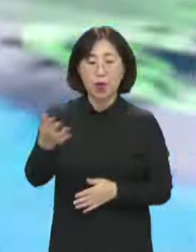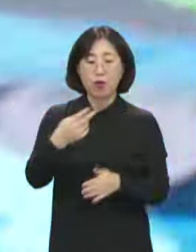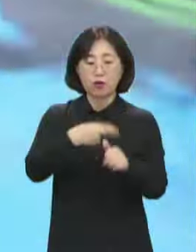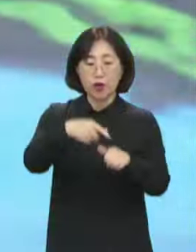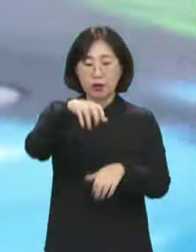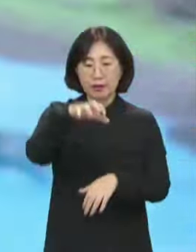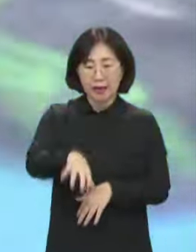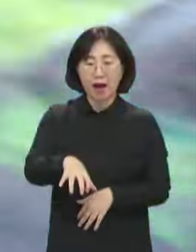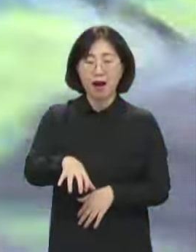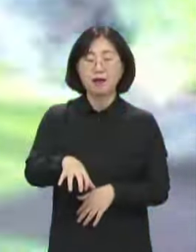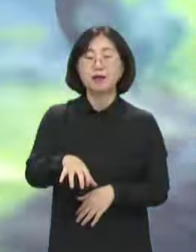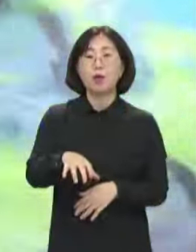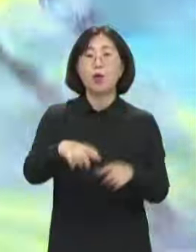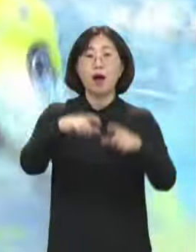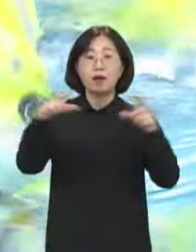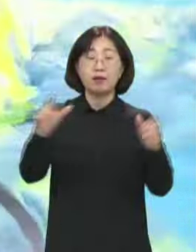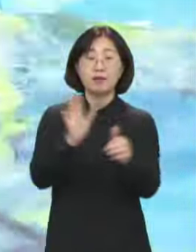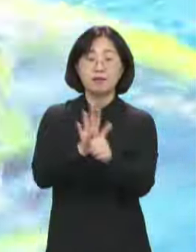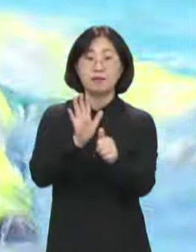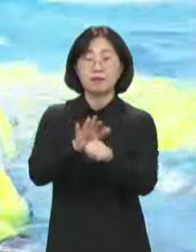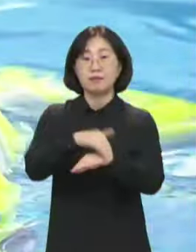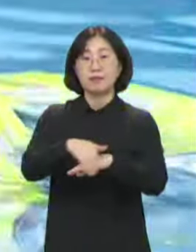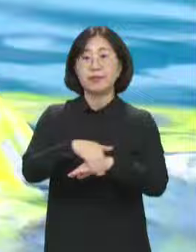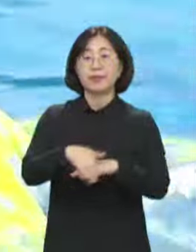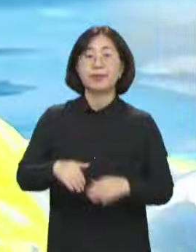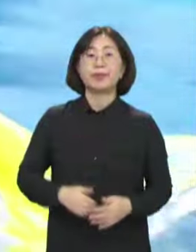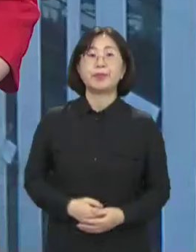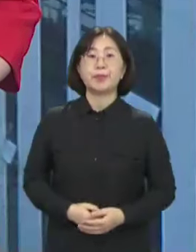지원하기로 했습니다. TJB 장석영입니다.